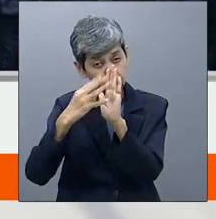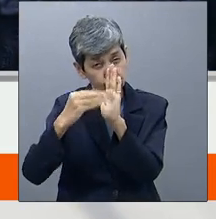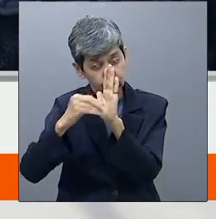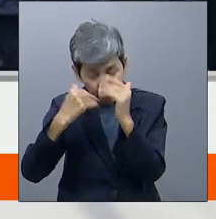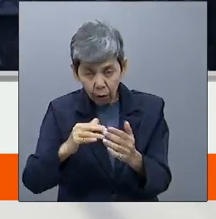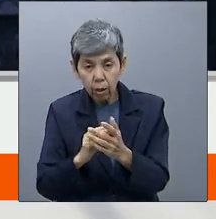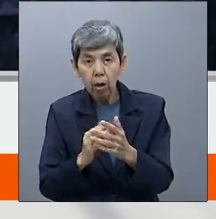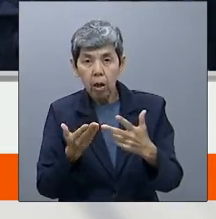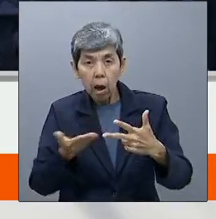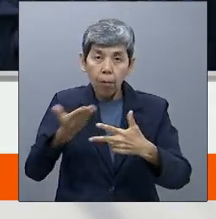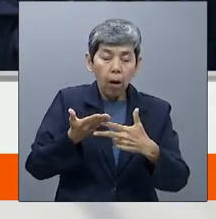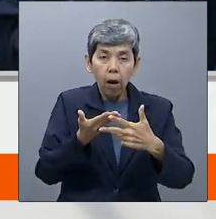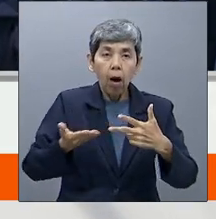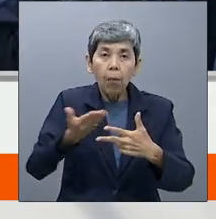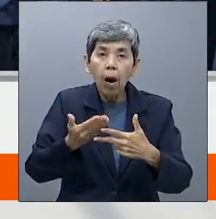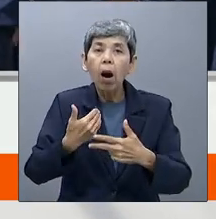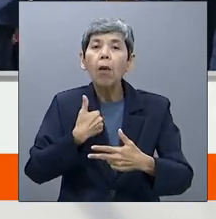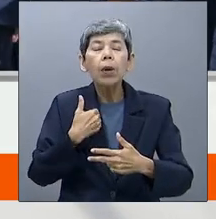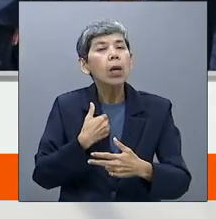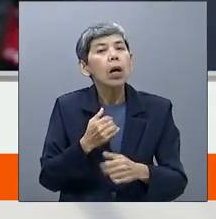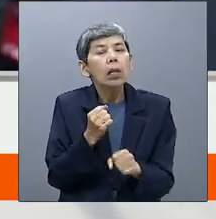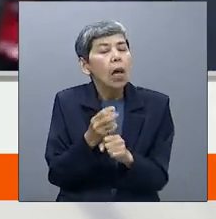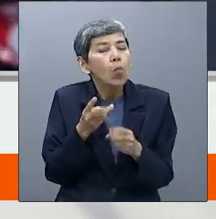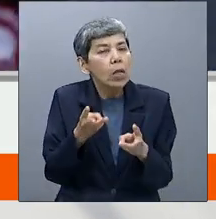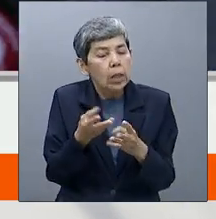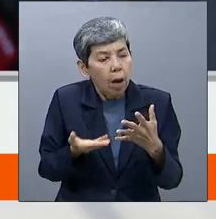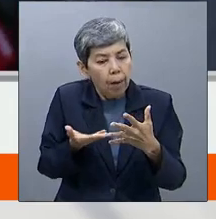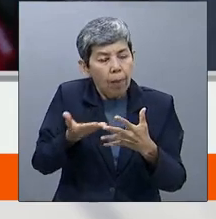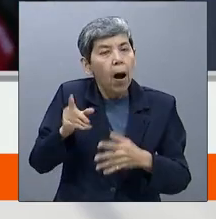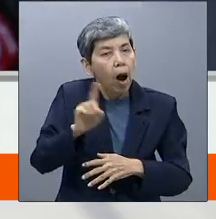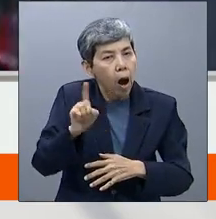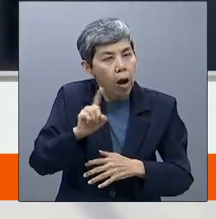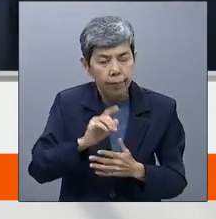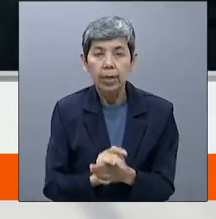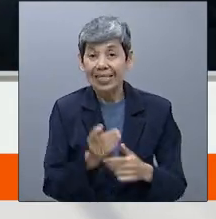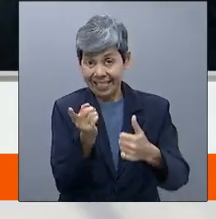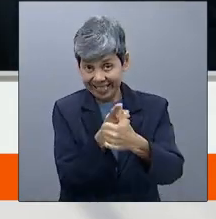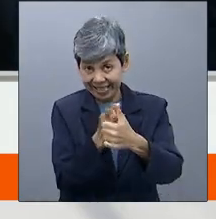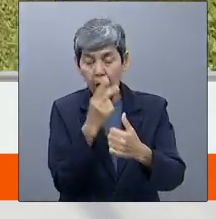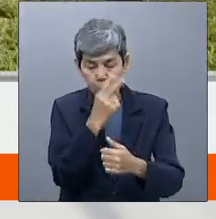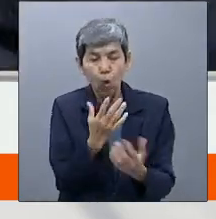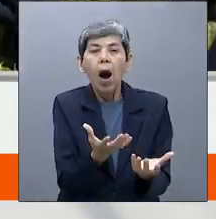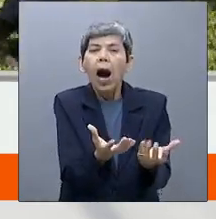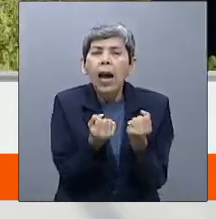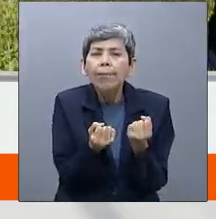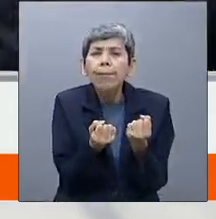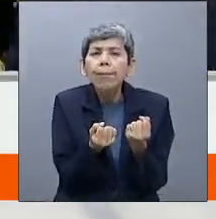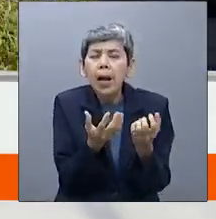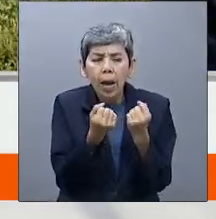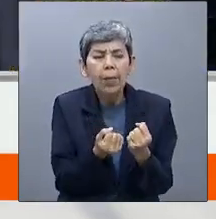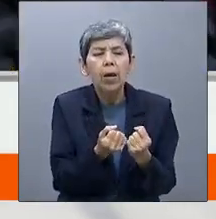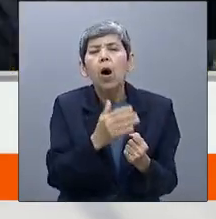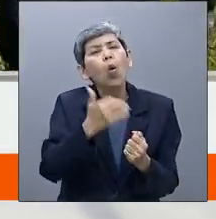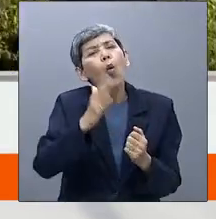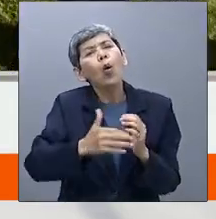ายตำรวจยศร้อยตำรวจตีแล้วเลื่อนรถไปยังไงใช่ไหมฮะเอาในส่วนแรกก่อนคือการรับมาบุคคลภายนอกเข้าม